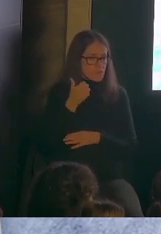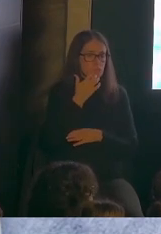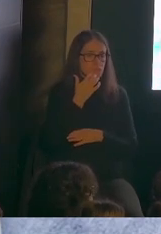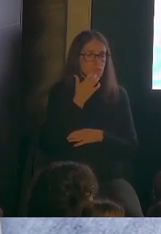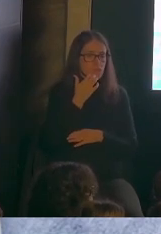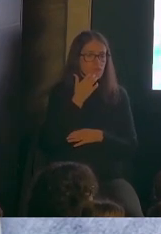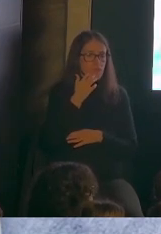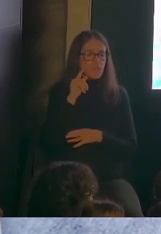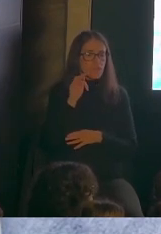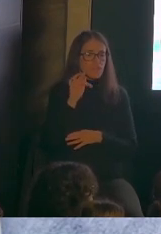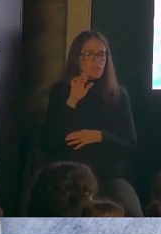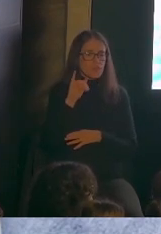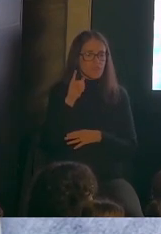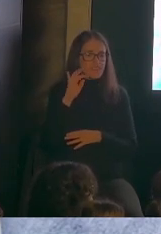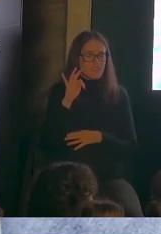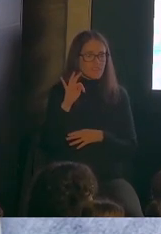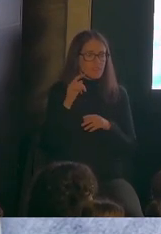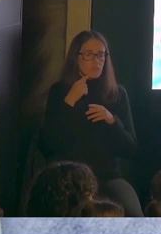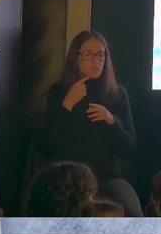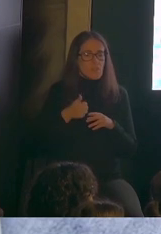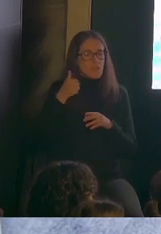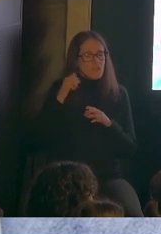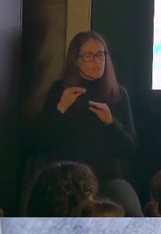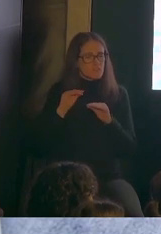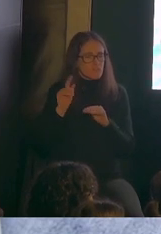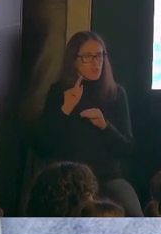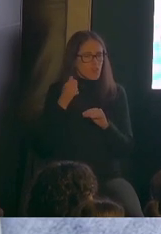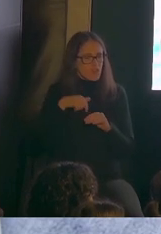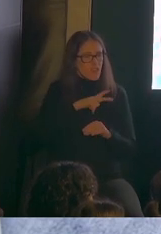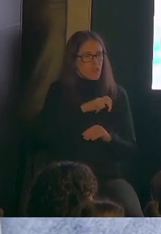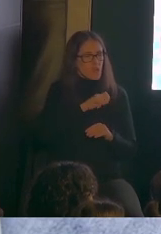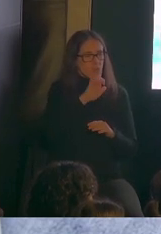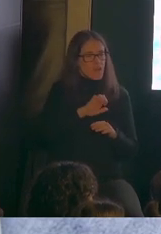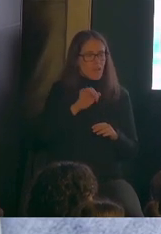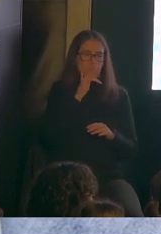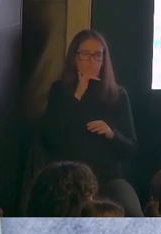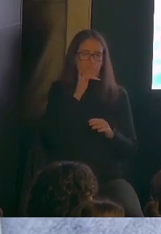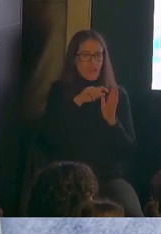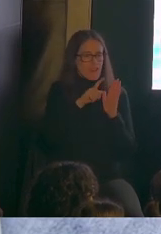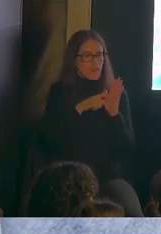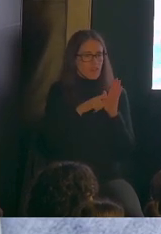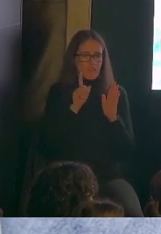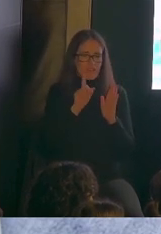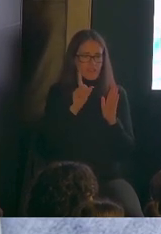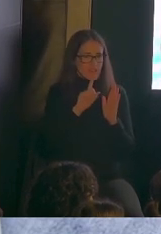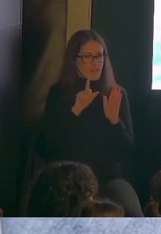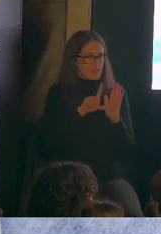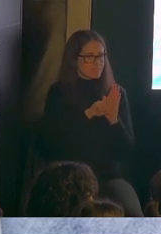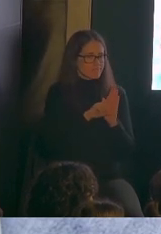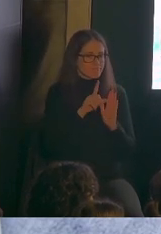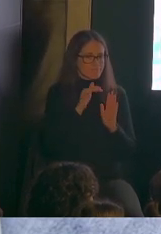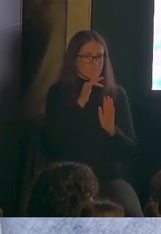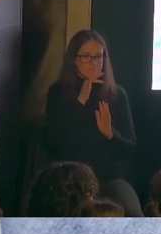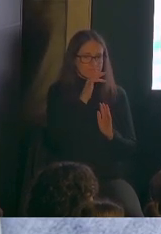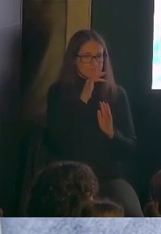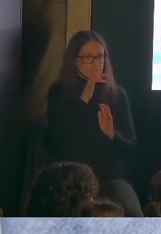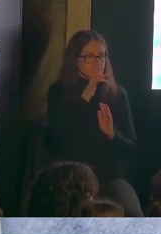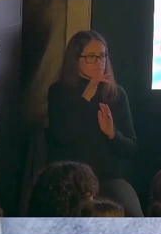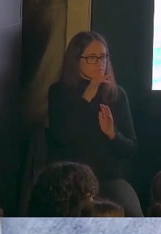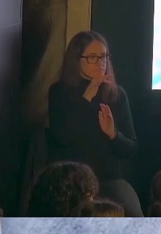fruit encara no està molt conegut, perquè realment aquí a Europa no està legalitzat encara. Vale? Però és